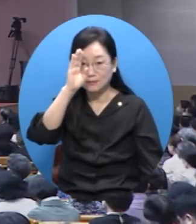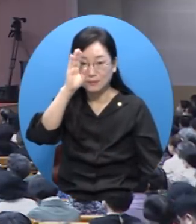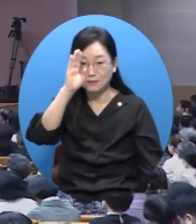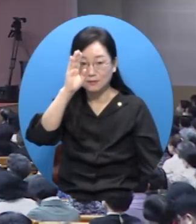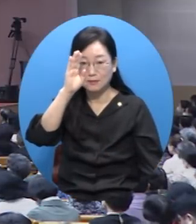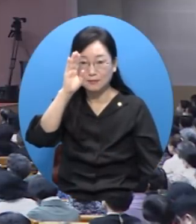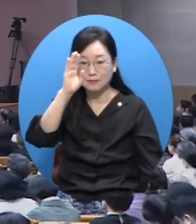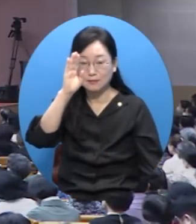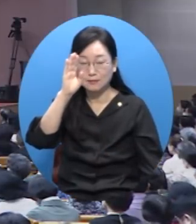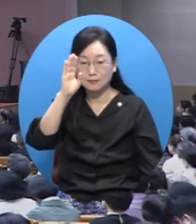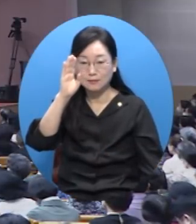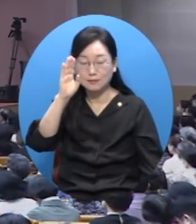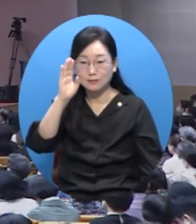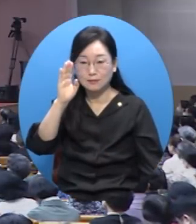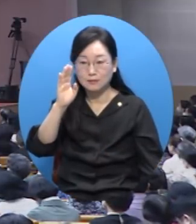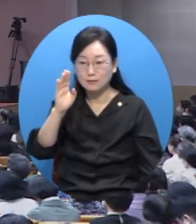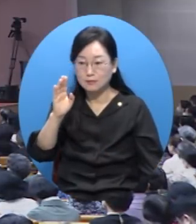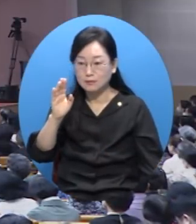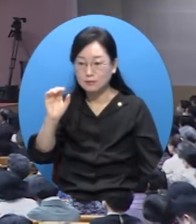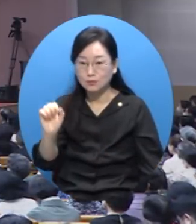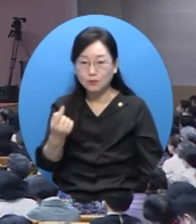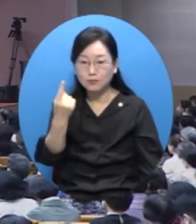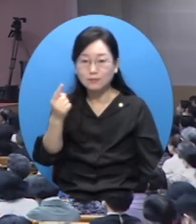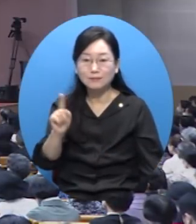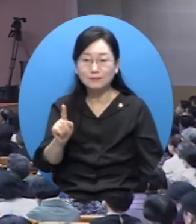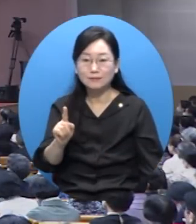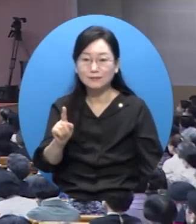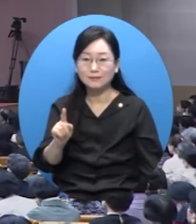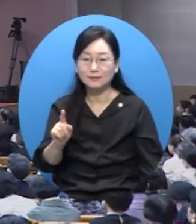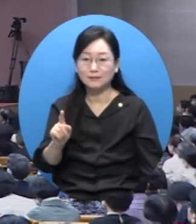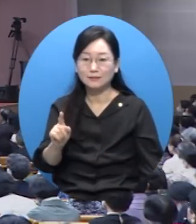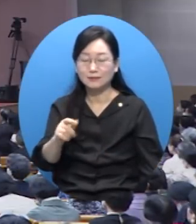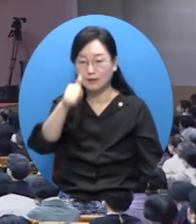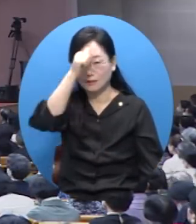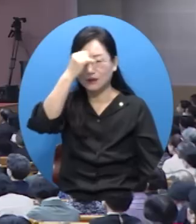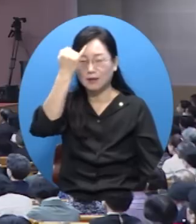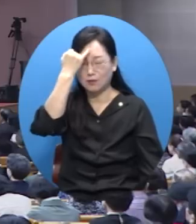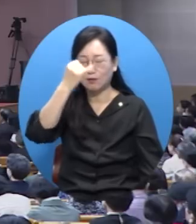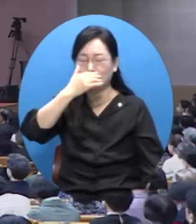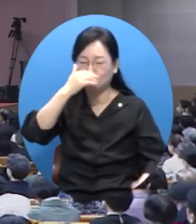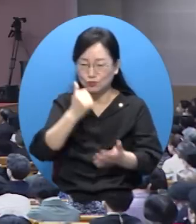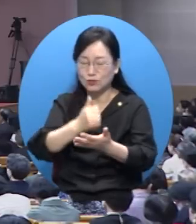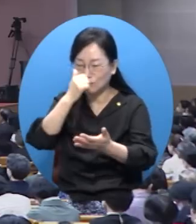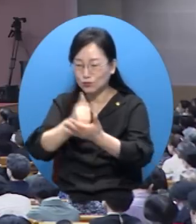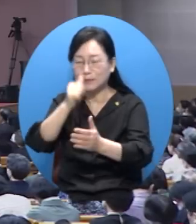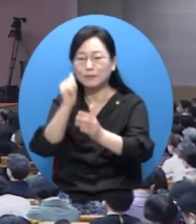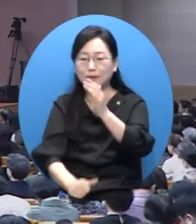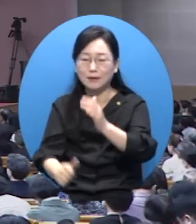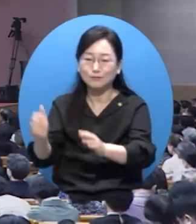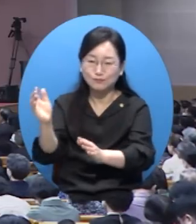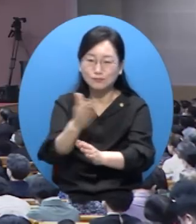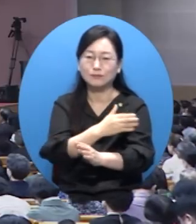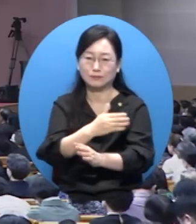어디서부터 출발했느냐? 아담과 하와가 죄를 짓고 타락한 이후에